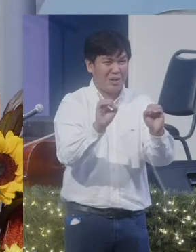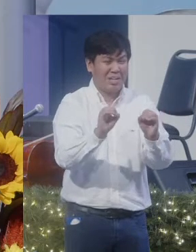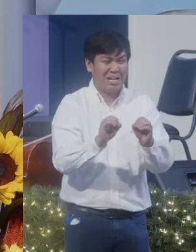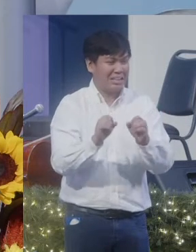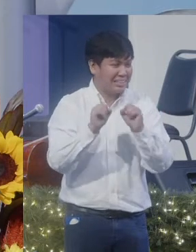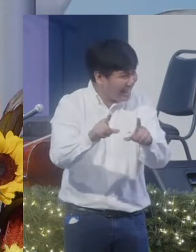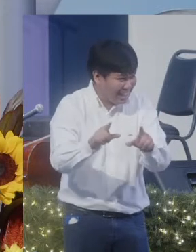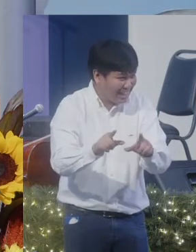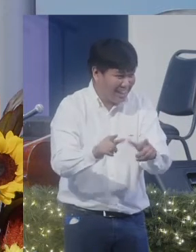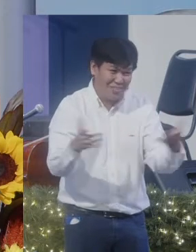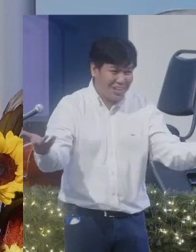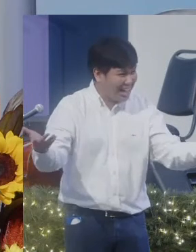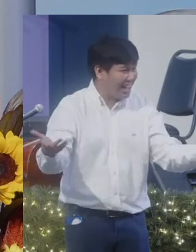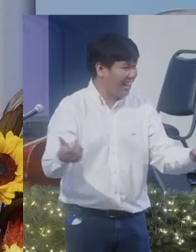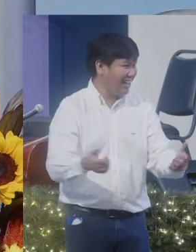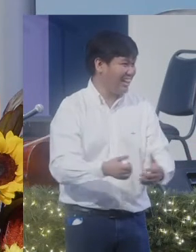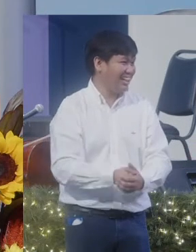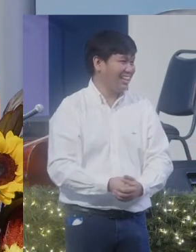and followed Him.